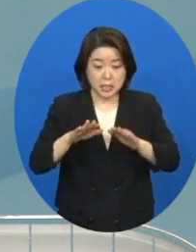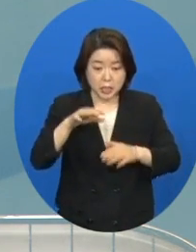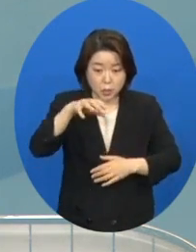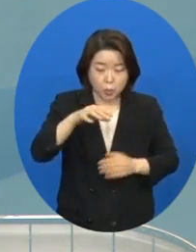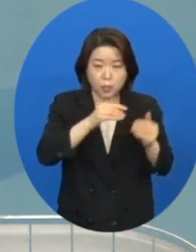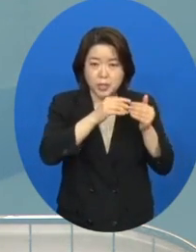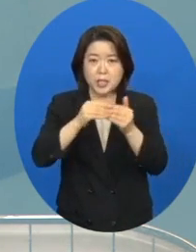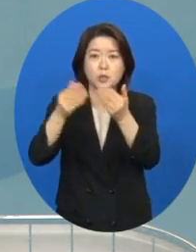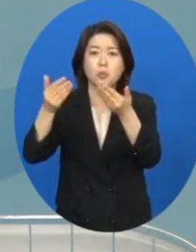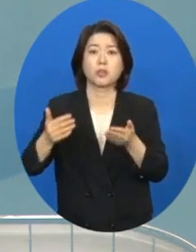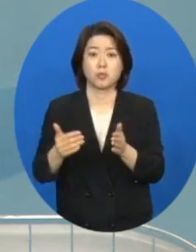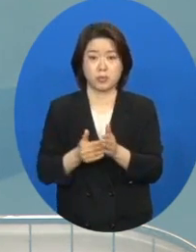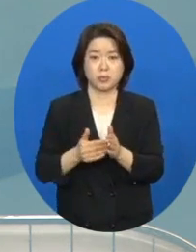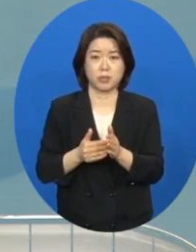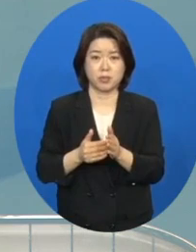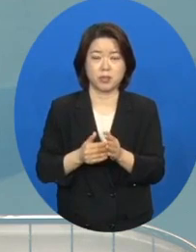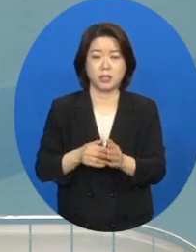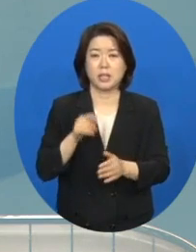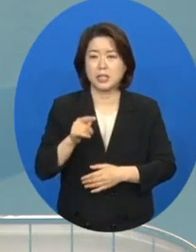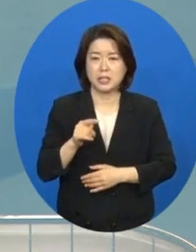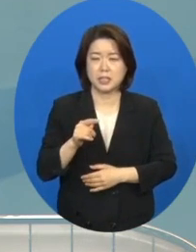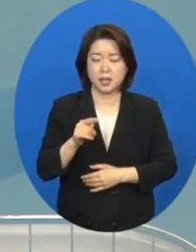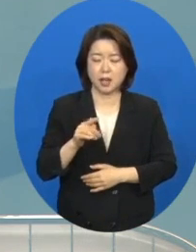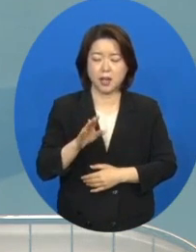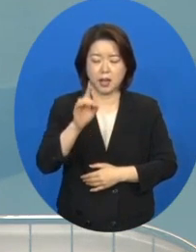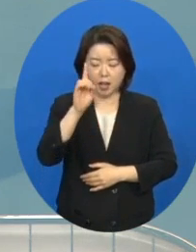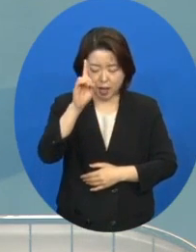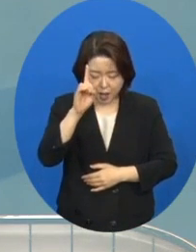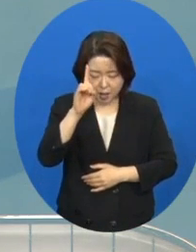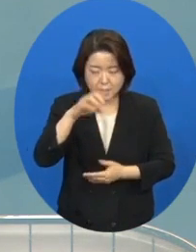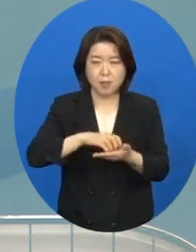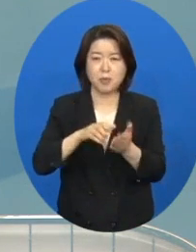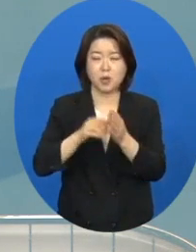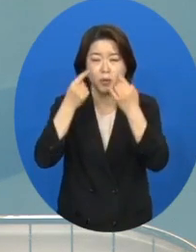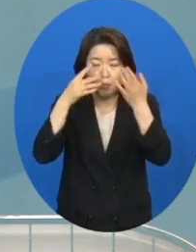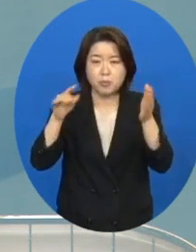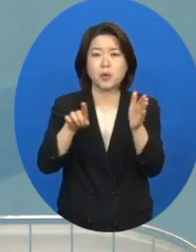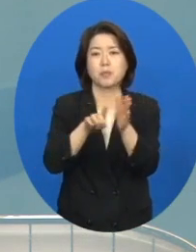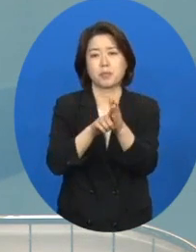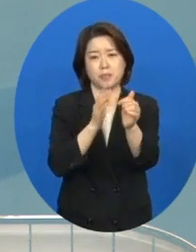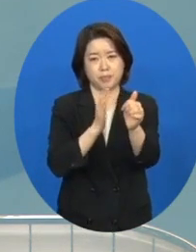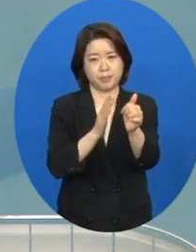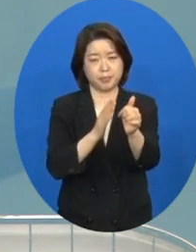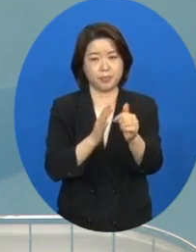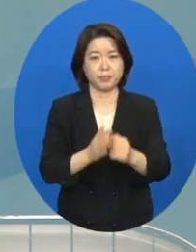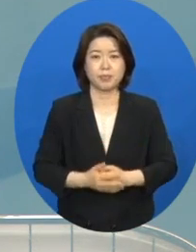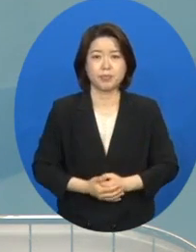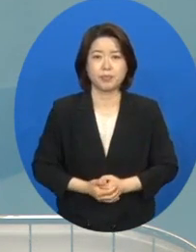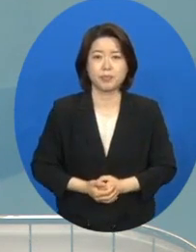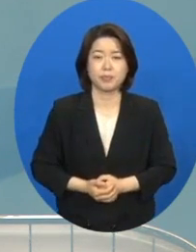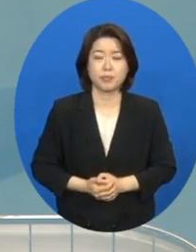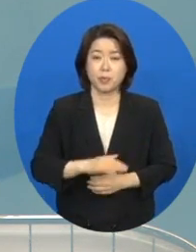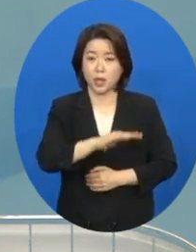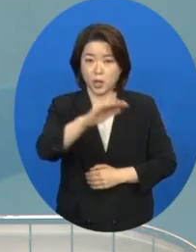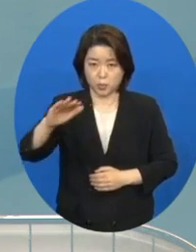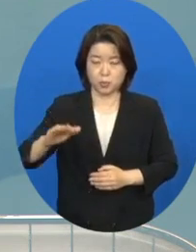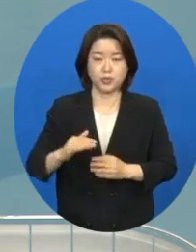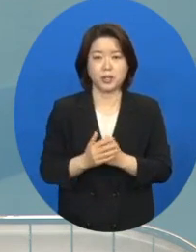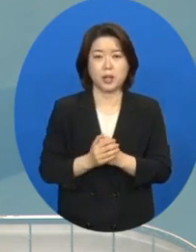자리까지 인도하셨다는 이 사실 하나만큼은 분명히 믿으셔야 해요.